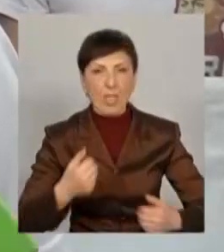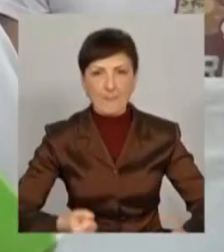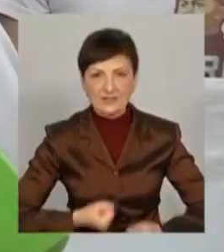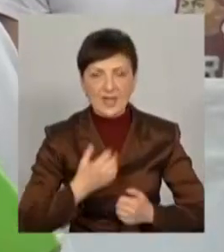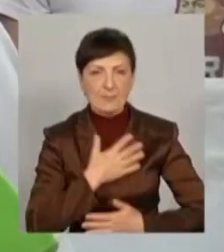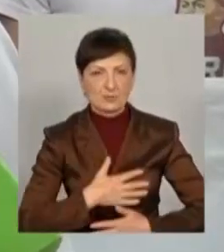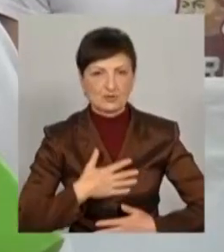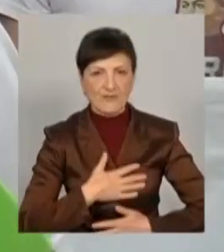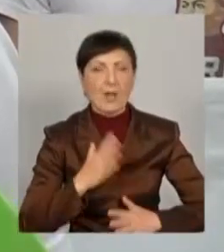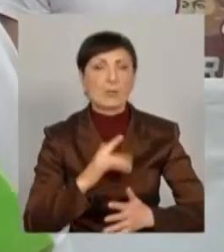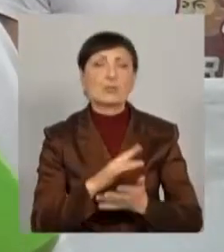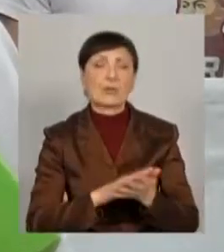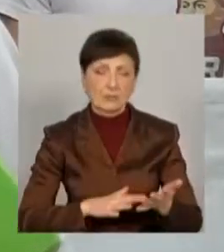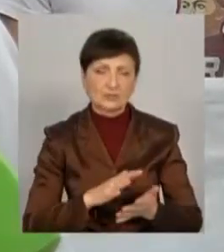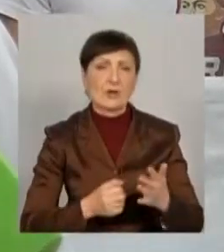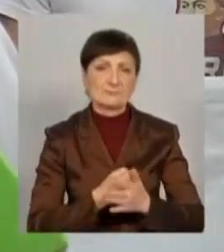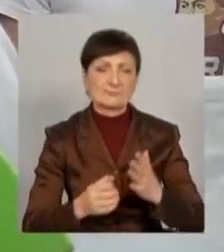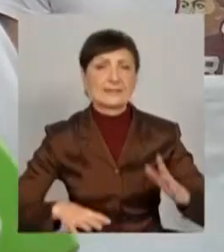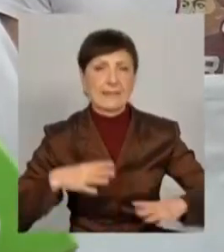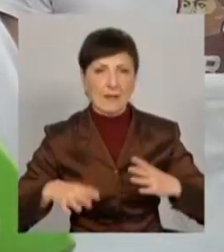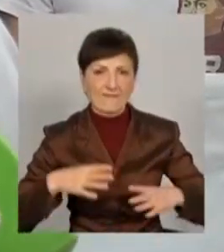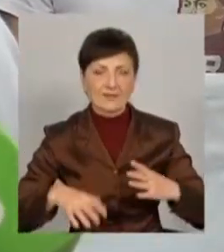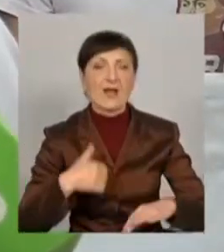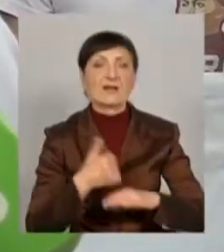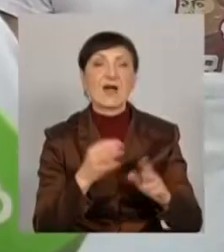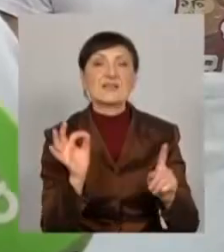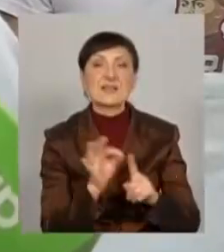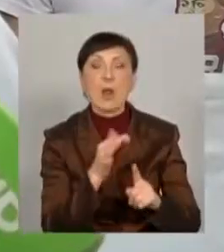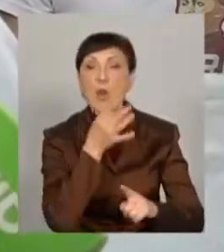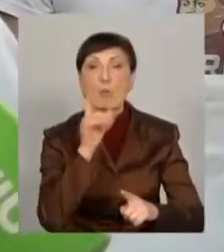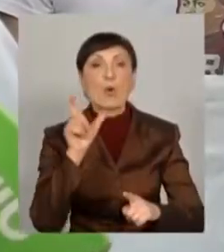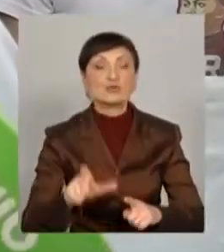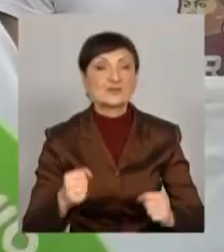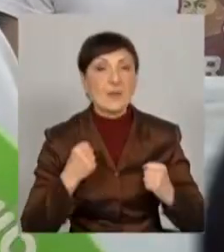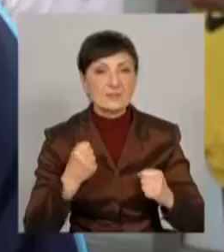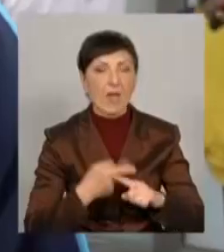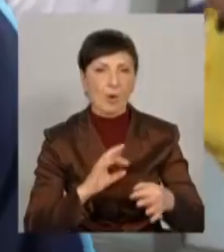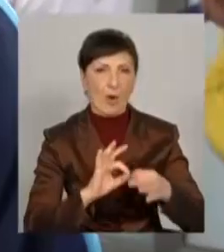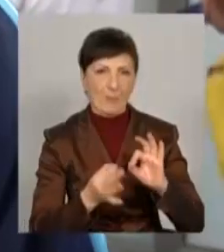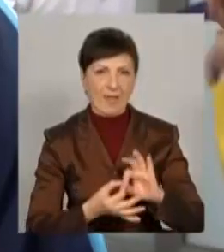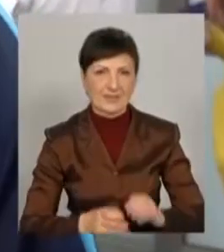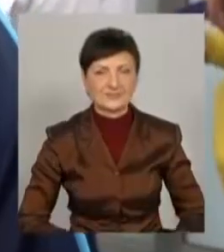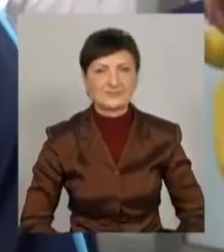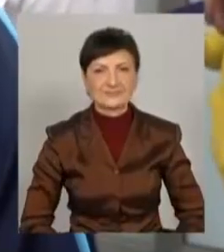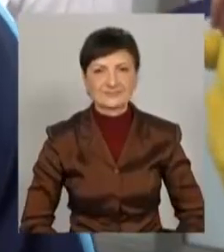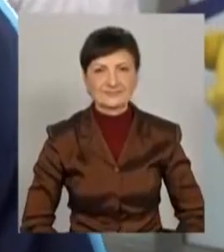и переживал. Буду продолжать упорно тренироваться. Главная цель любого спортсмена – Олимпиада.